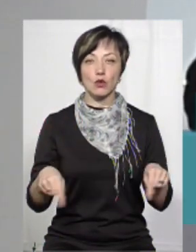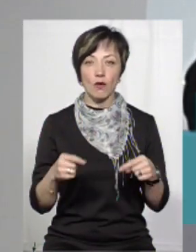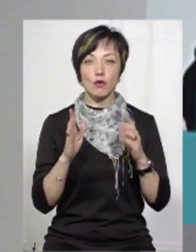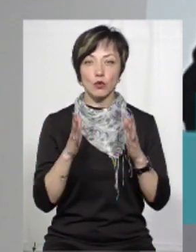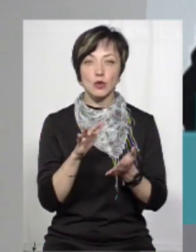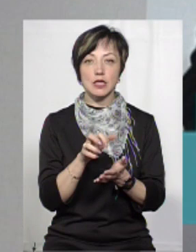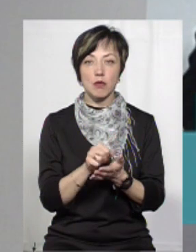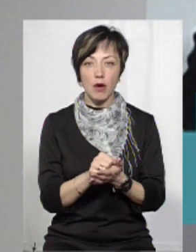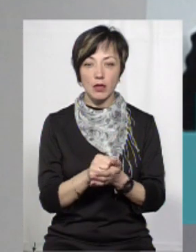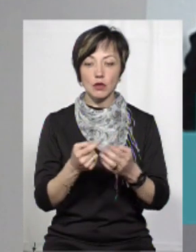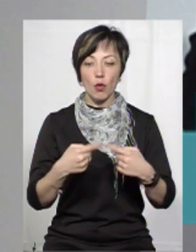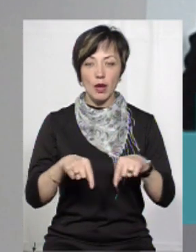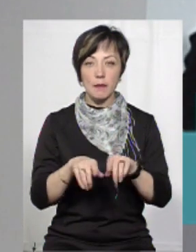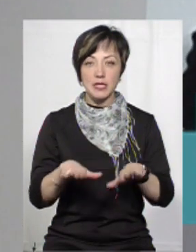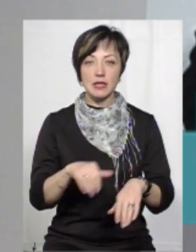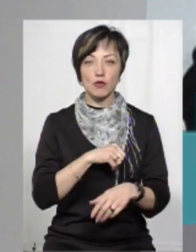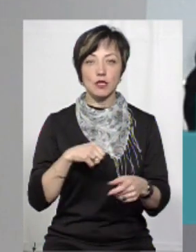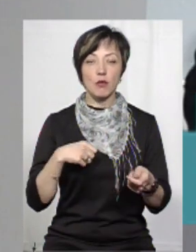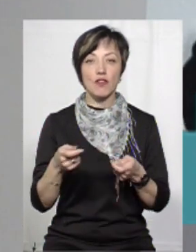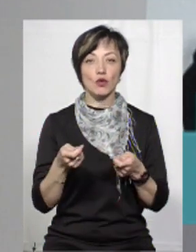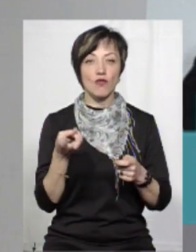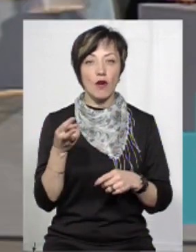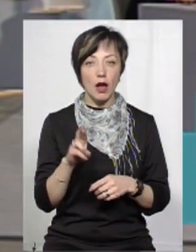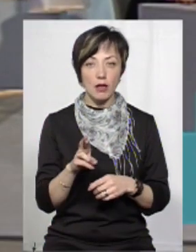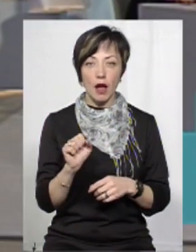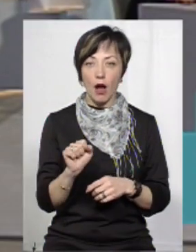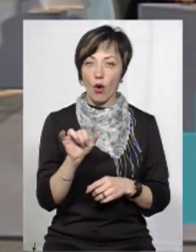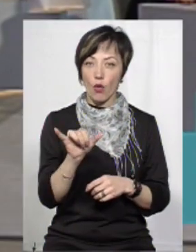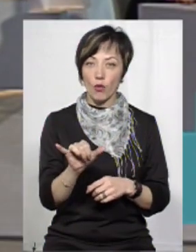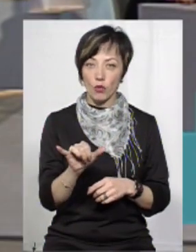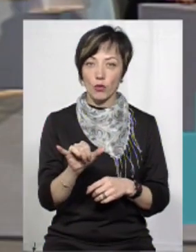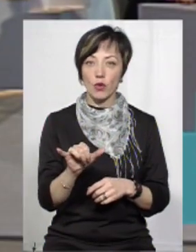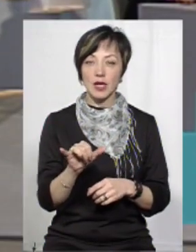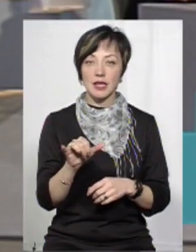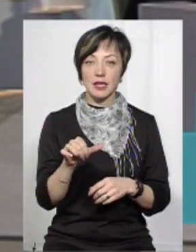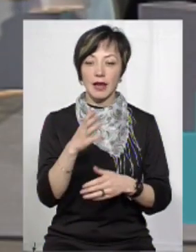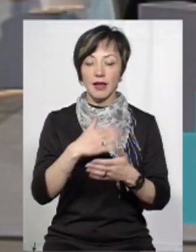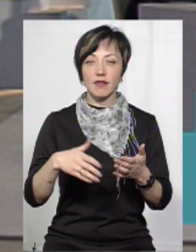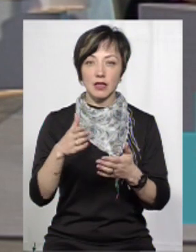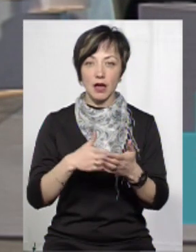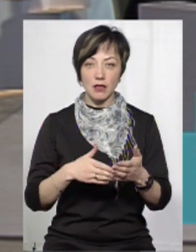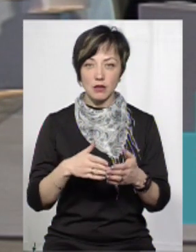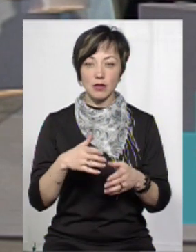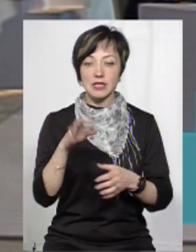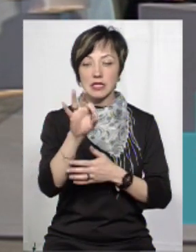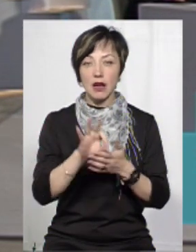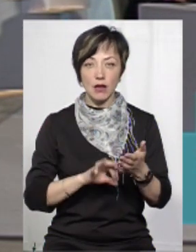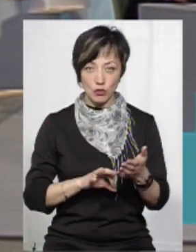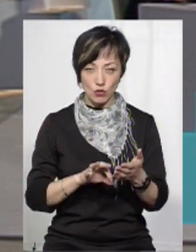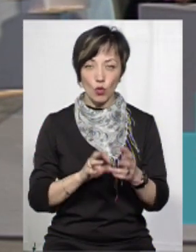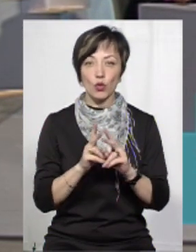відновленням будуть займатися органи місцевого самоврядування. А у самоліквідації, от так скажімо, по гарячих